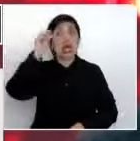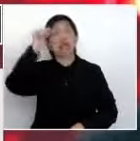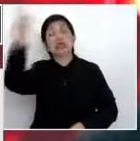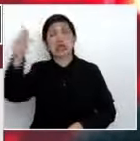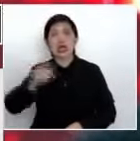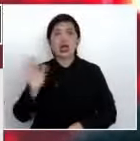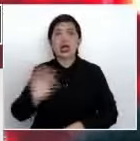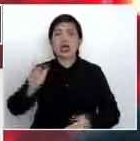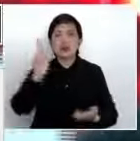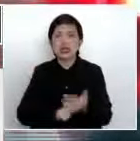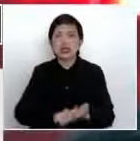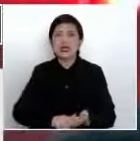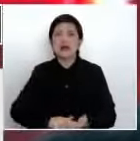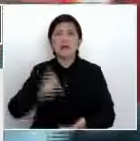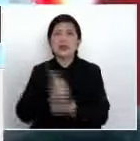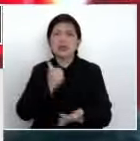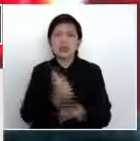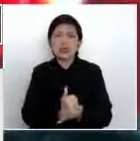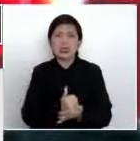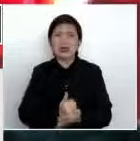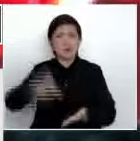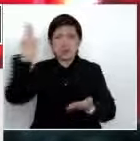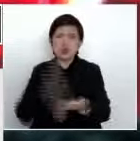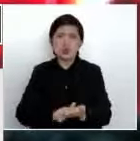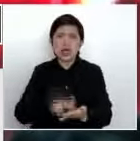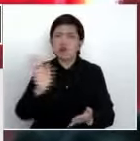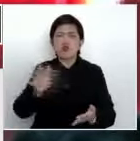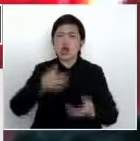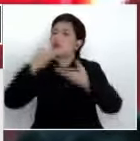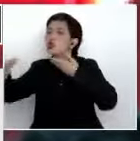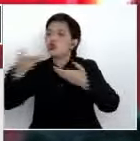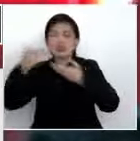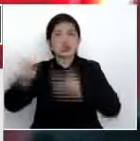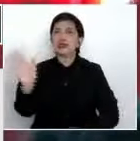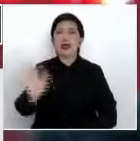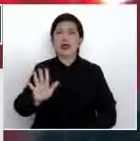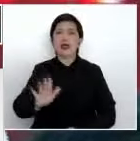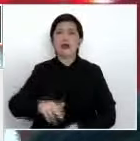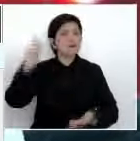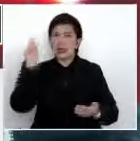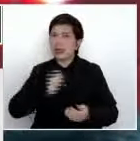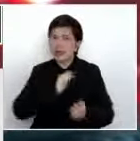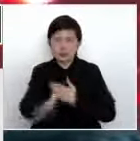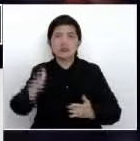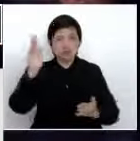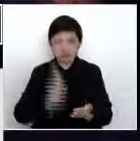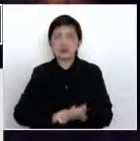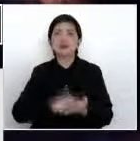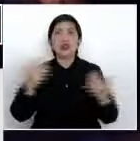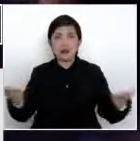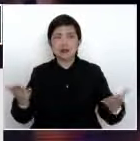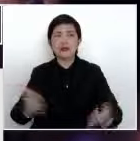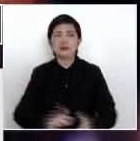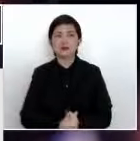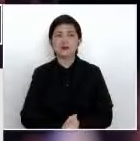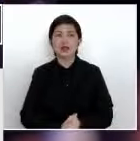eksekusi kita perlu segera eksekusi bukan lagi berdiskusi Terima kasih baikak